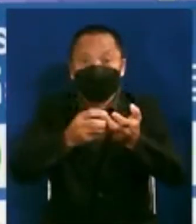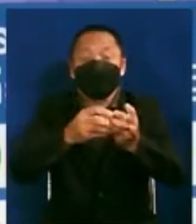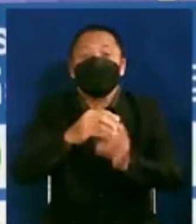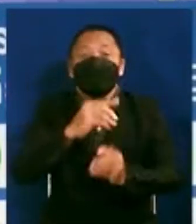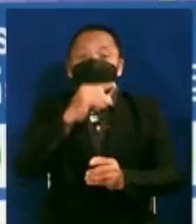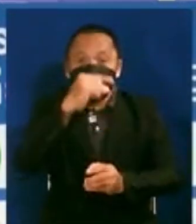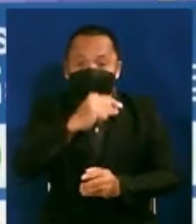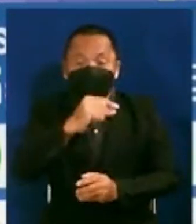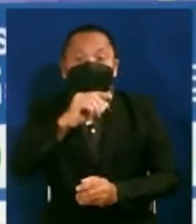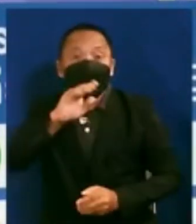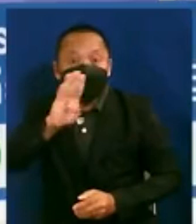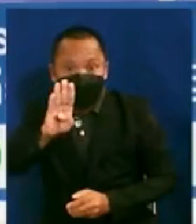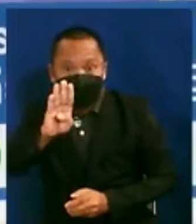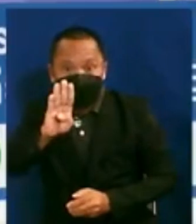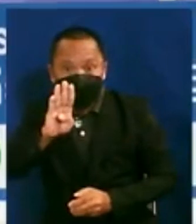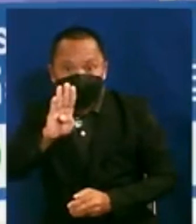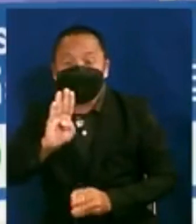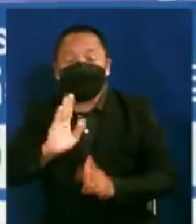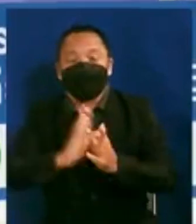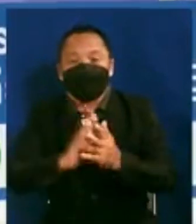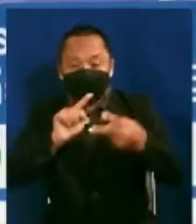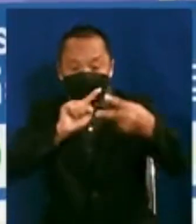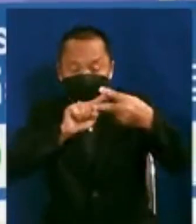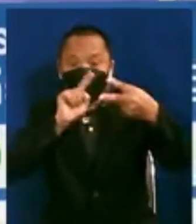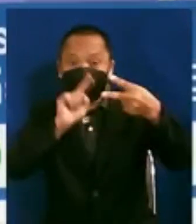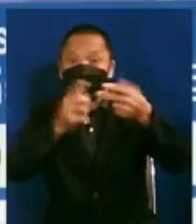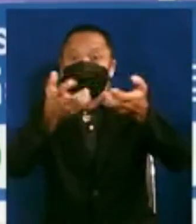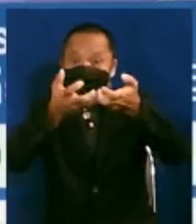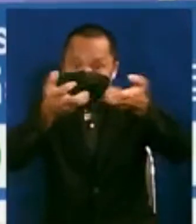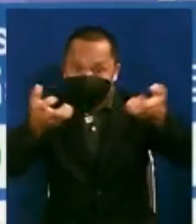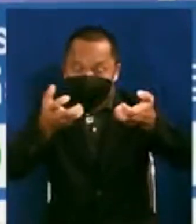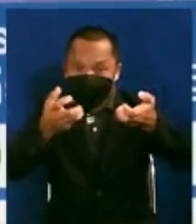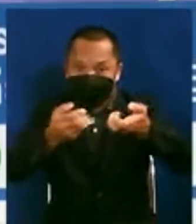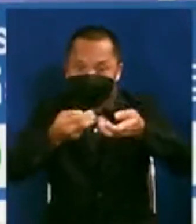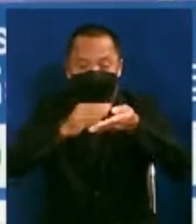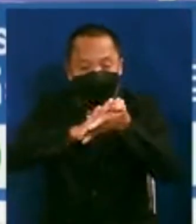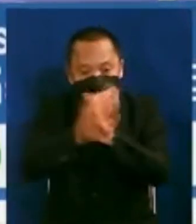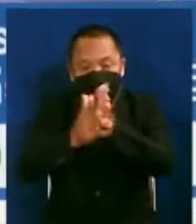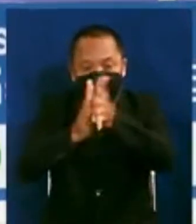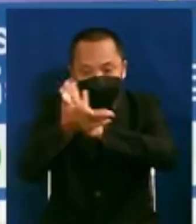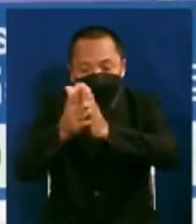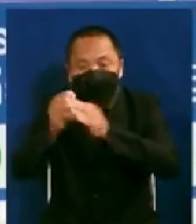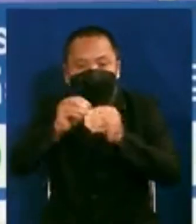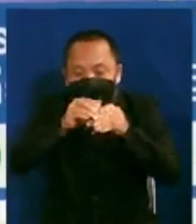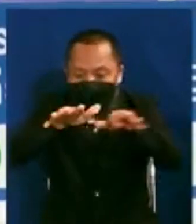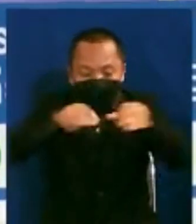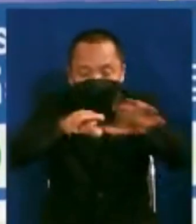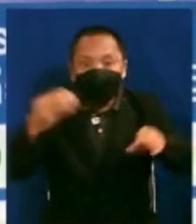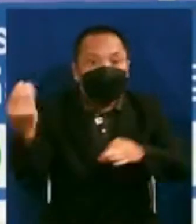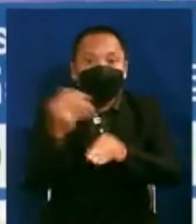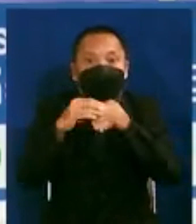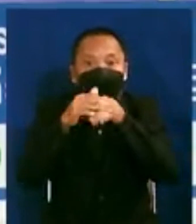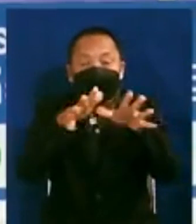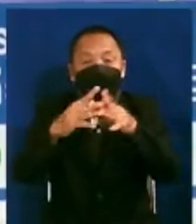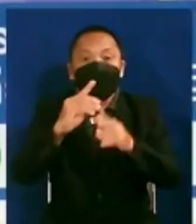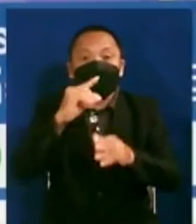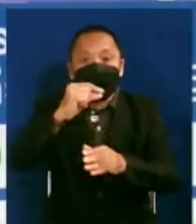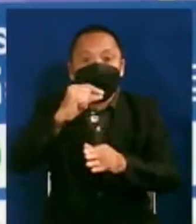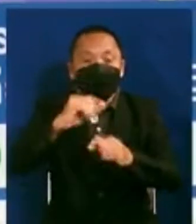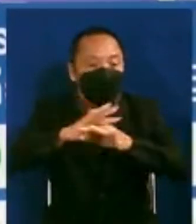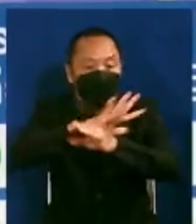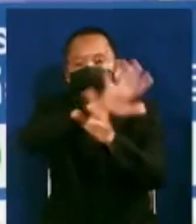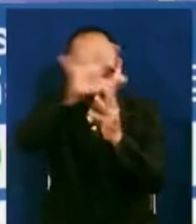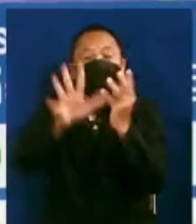กับสายพันธุ์ V นะครับสายพันธุ์ G นี่ออกลูกหลานเก่งแพร่พันธุ์เก่งสายพันธุ์ G จึงครองโ